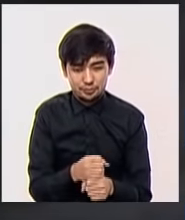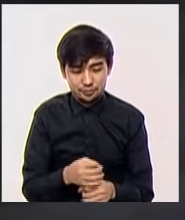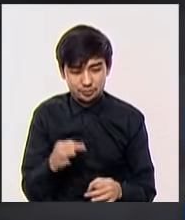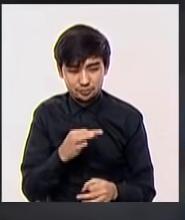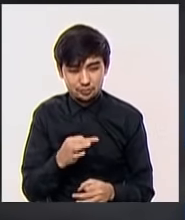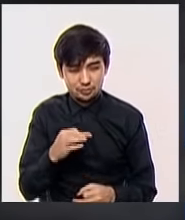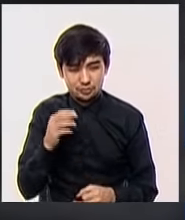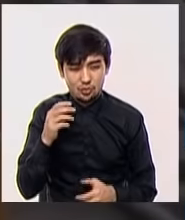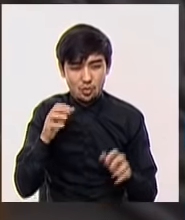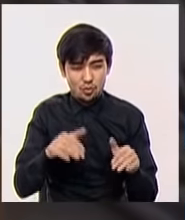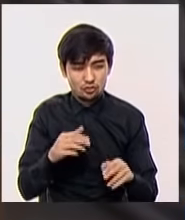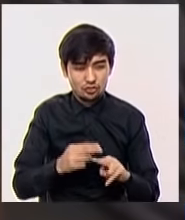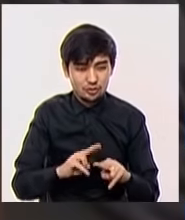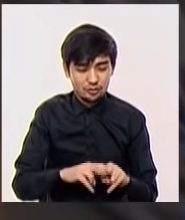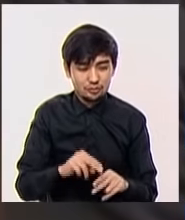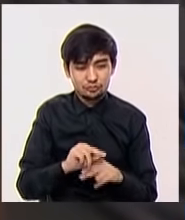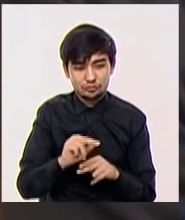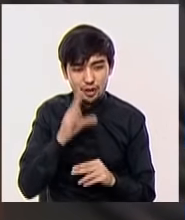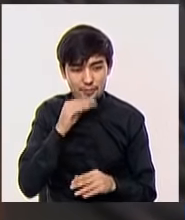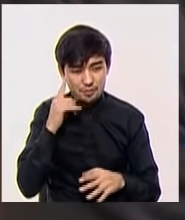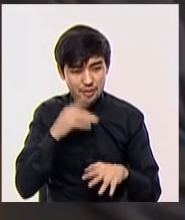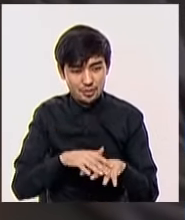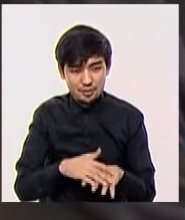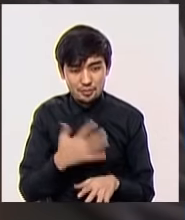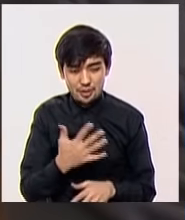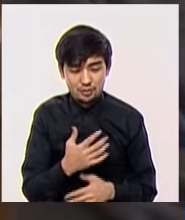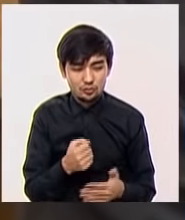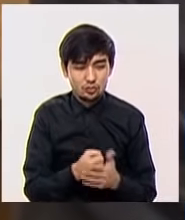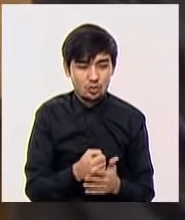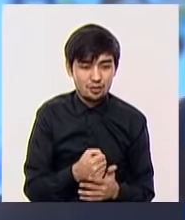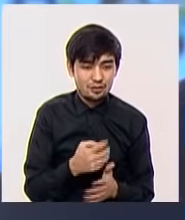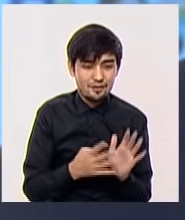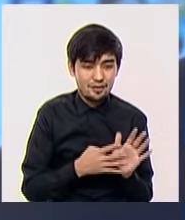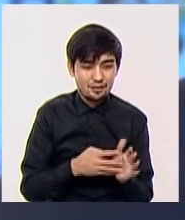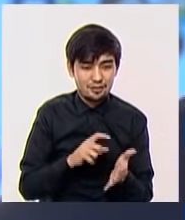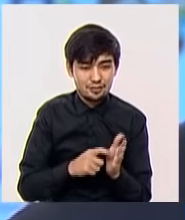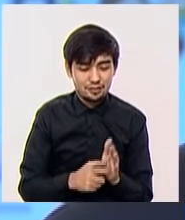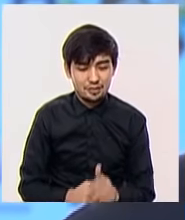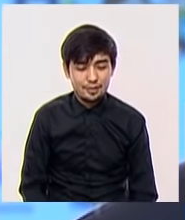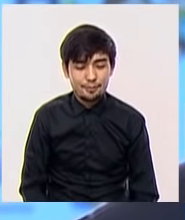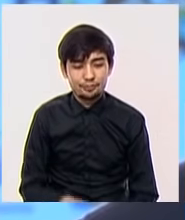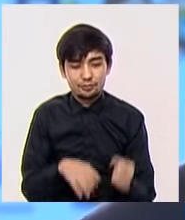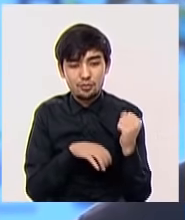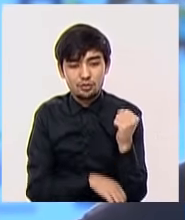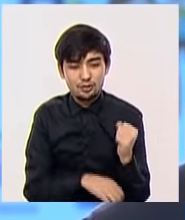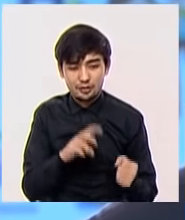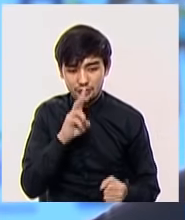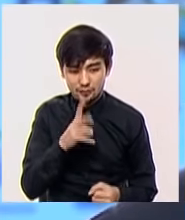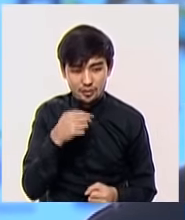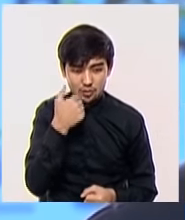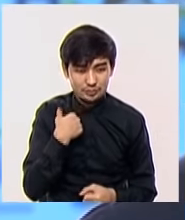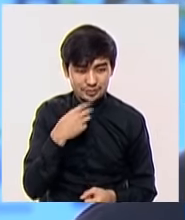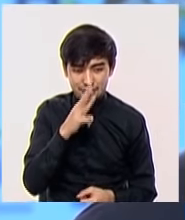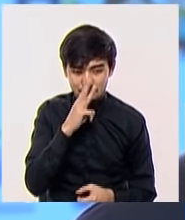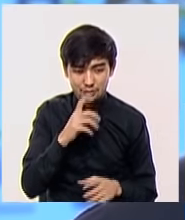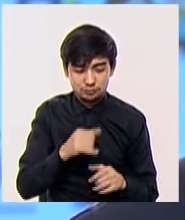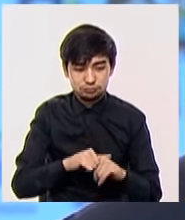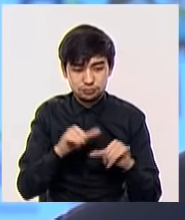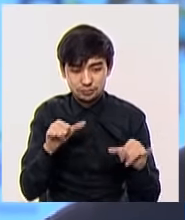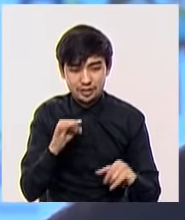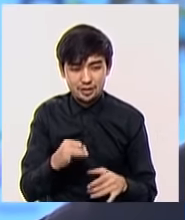выпускников колледжей которые могут преподавать математику с 5 по 9 классы последние два года когда мы увеличили заработную плату снизили